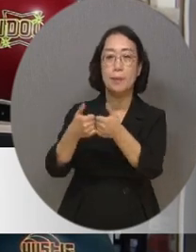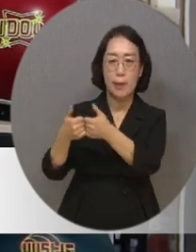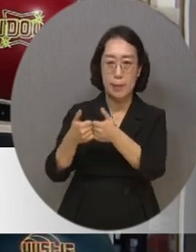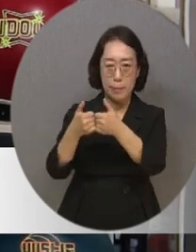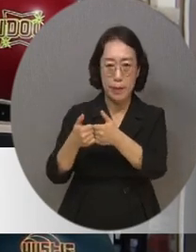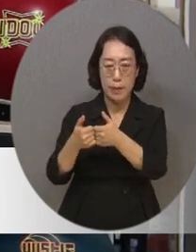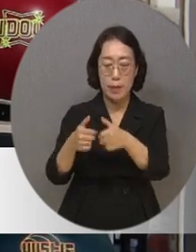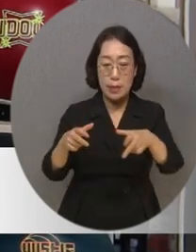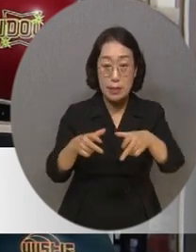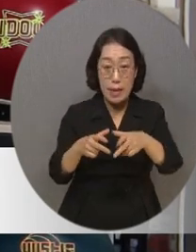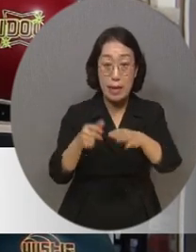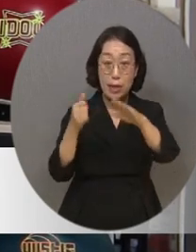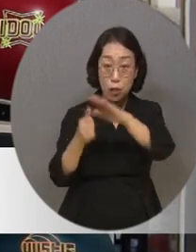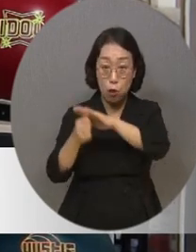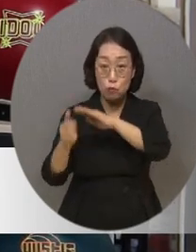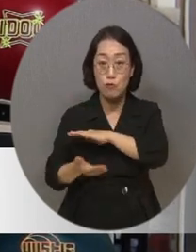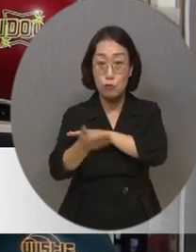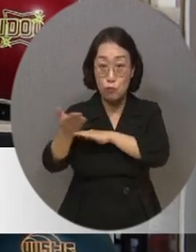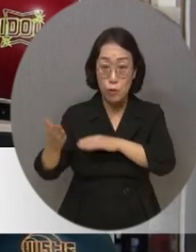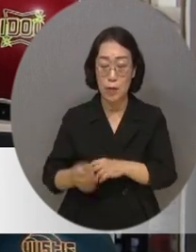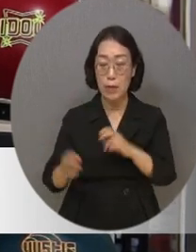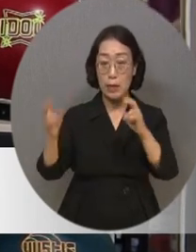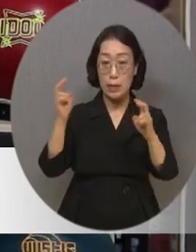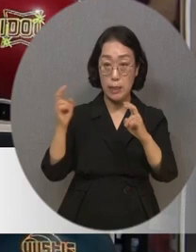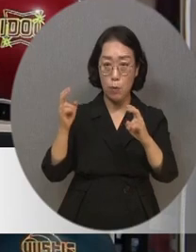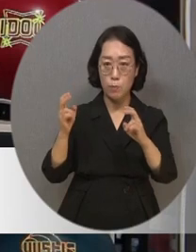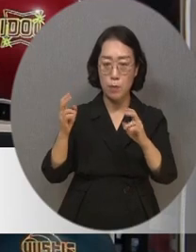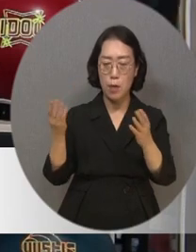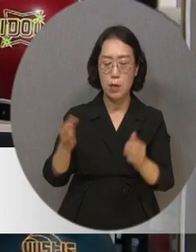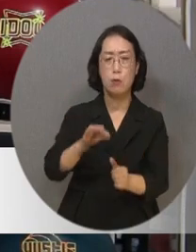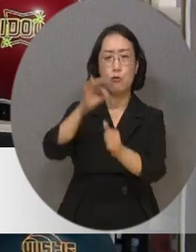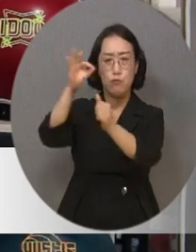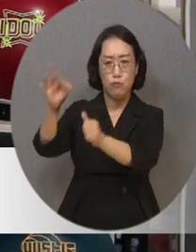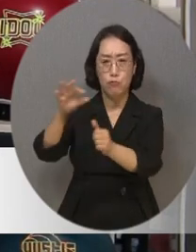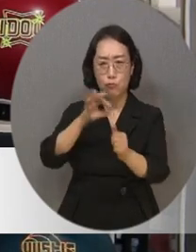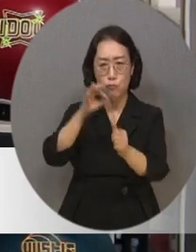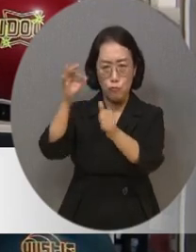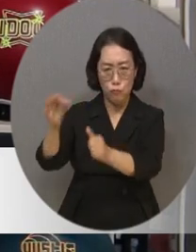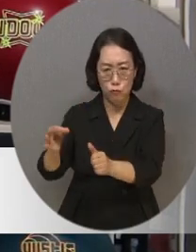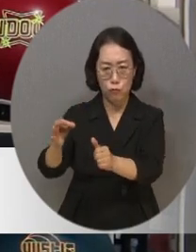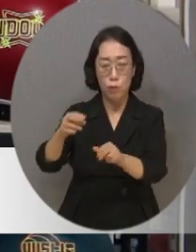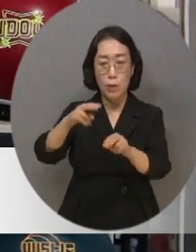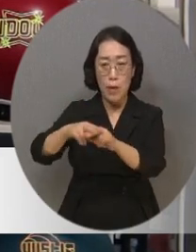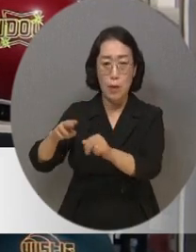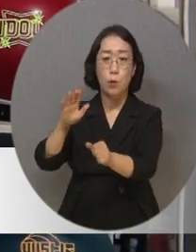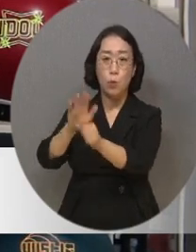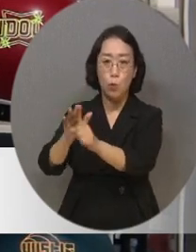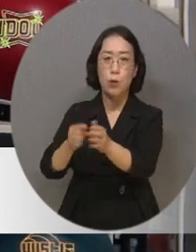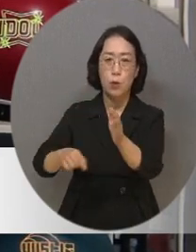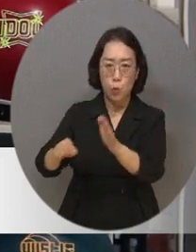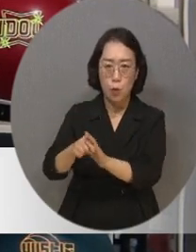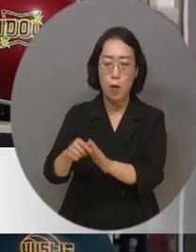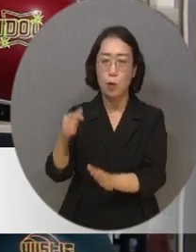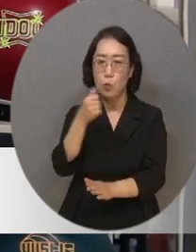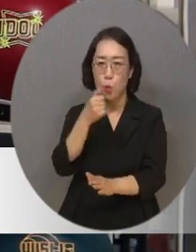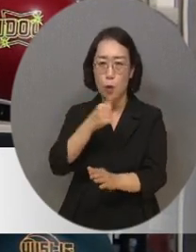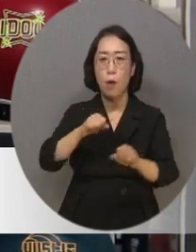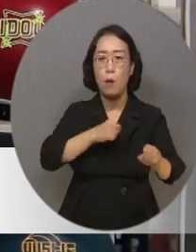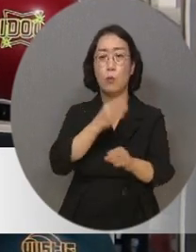장애인 선수들이 기업체에 취업할 수 있도록 취업 알선 창구를 운영 중에